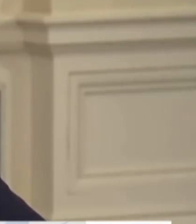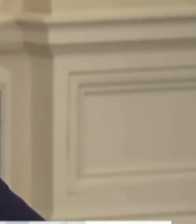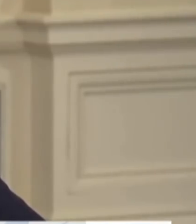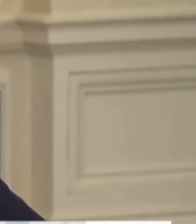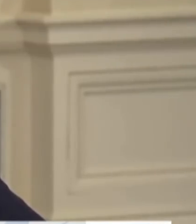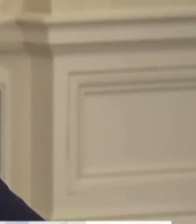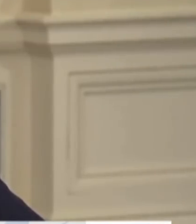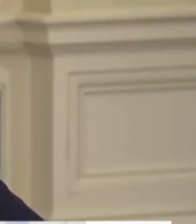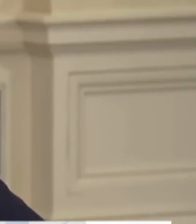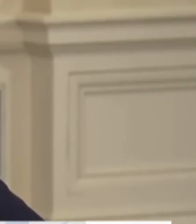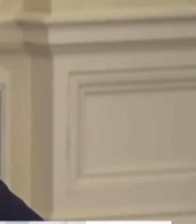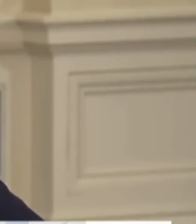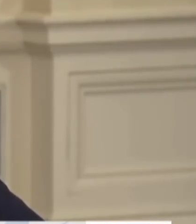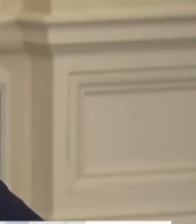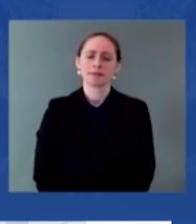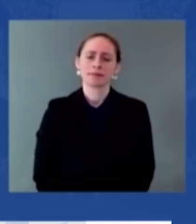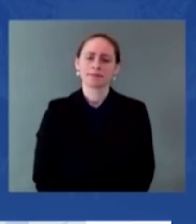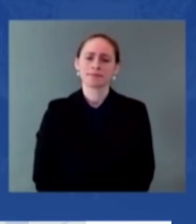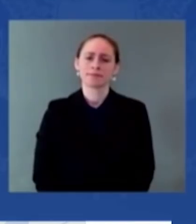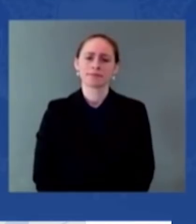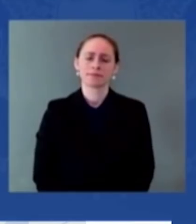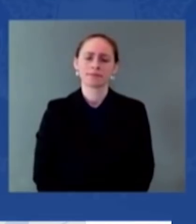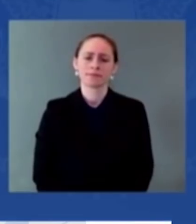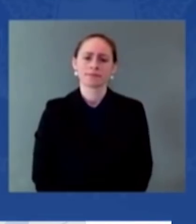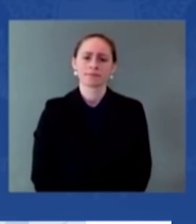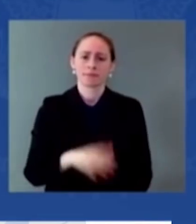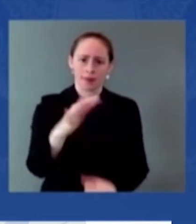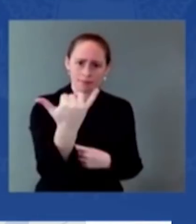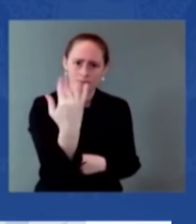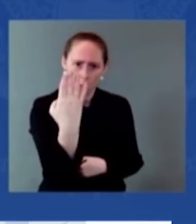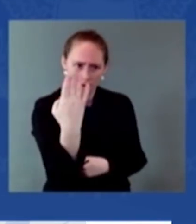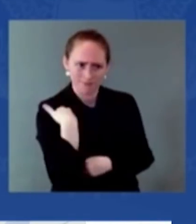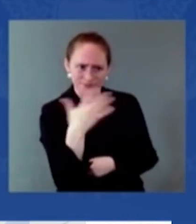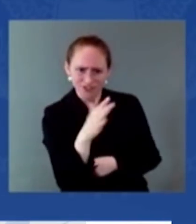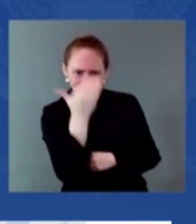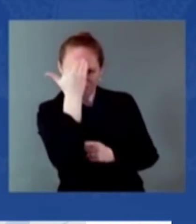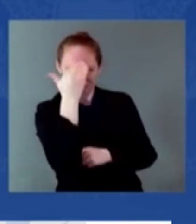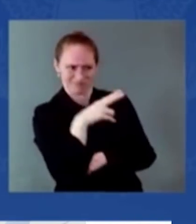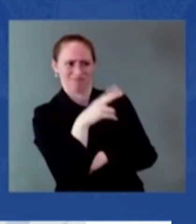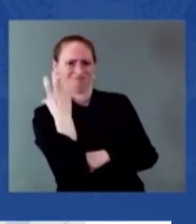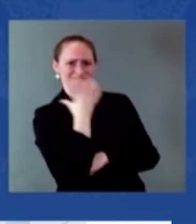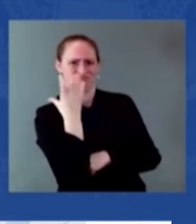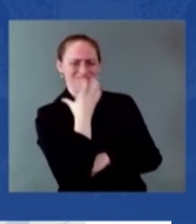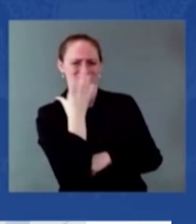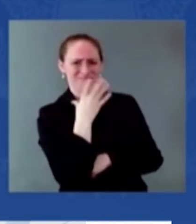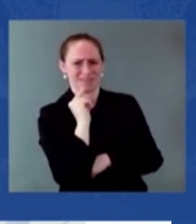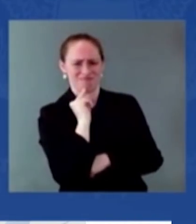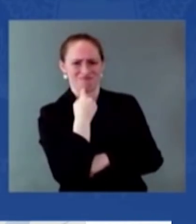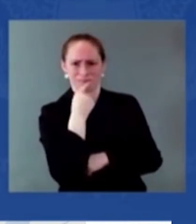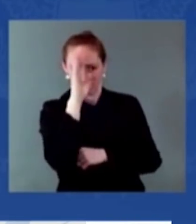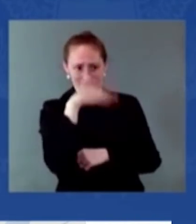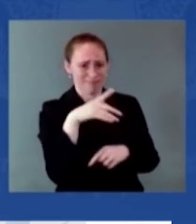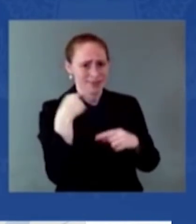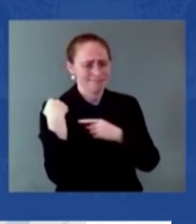mga estadong lubhang naapektuhan ng mga ipo-ipo. Earlier today, I called the governors of the states that have been experiencing severe impacts of the storms,